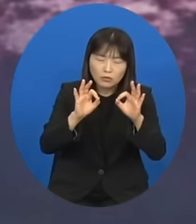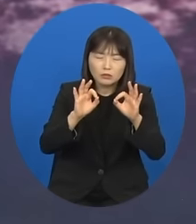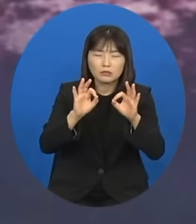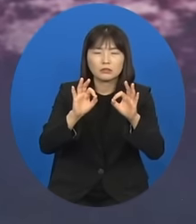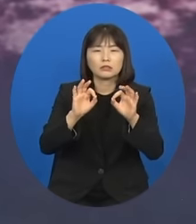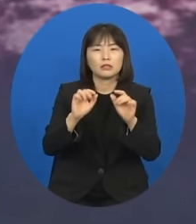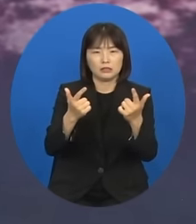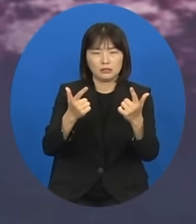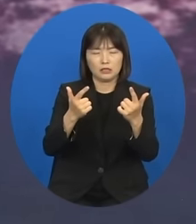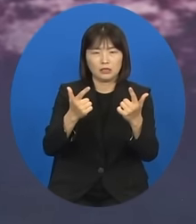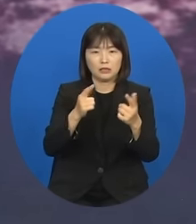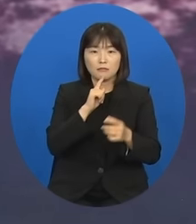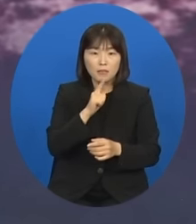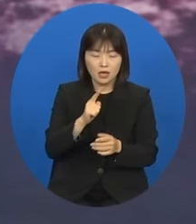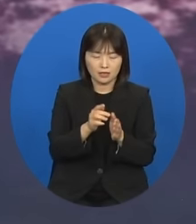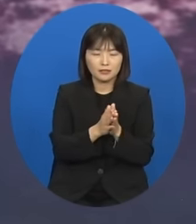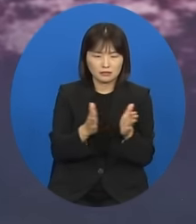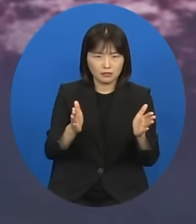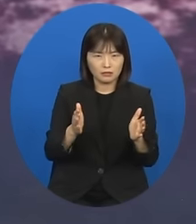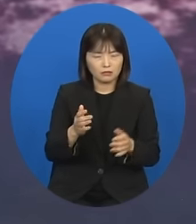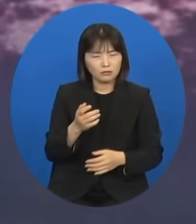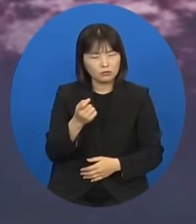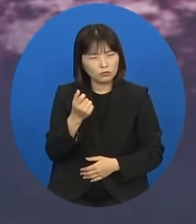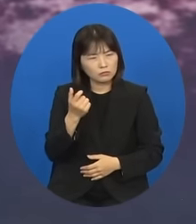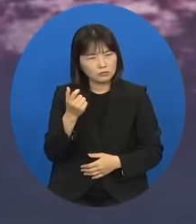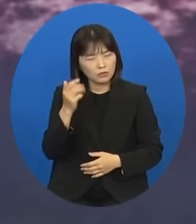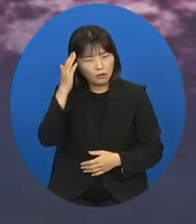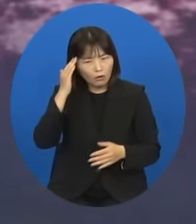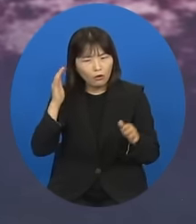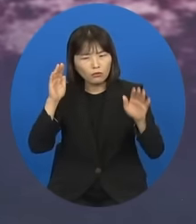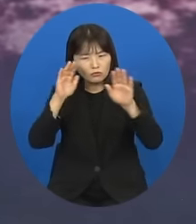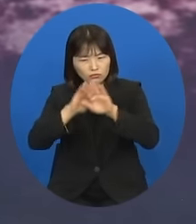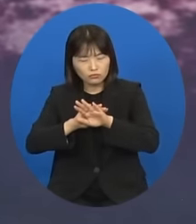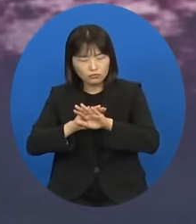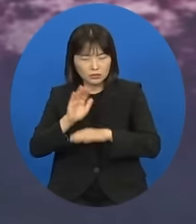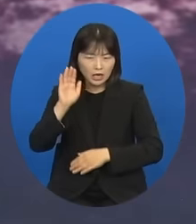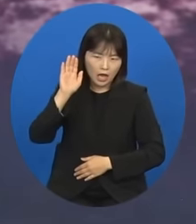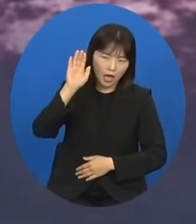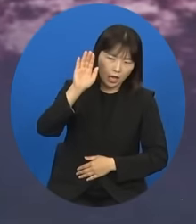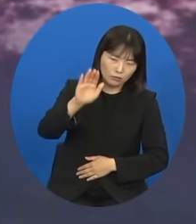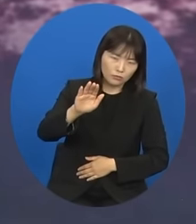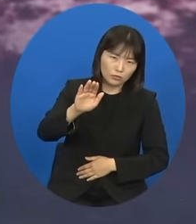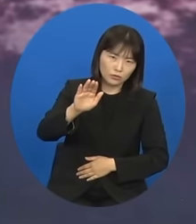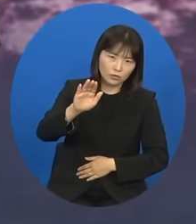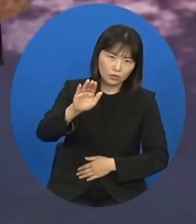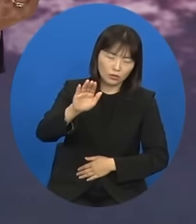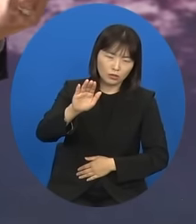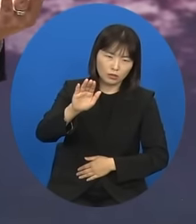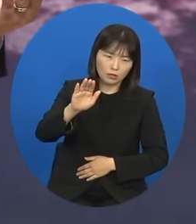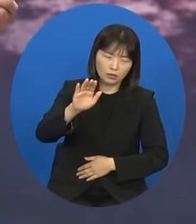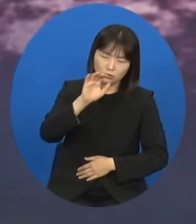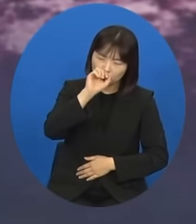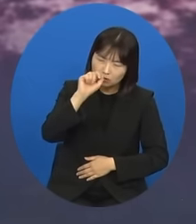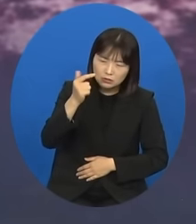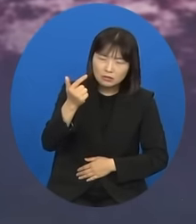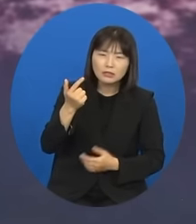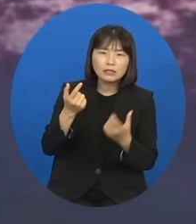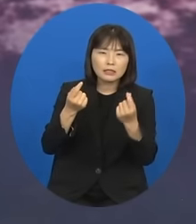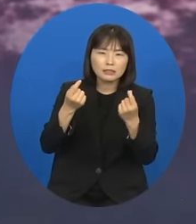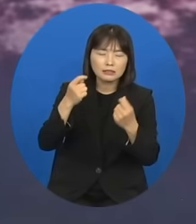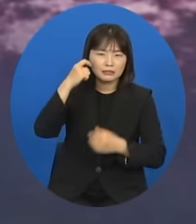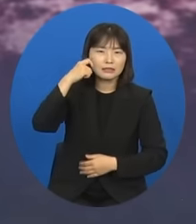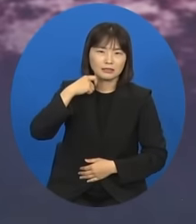말로 시작을 합니다 뭔가 좀 어두운 뭔가 앞으로 펼쳐질 일이 썩 좋아 보이지 않은 그